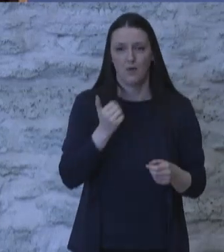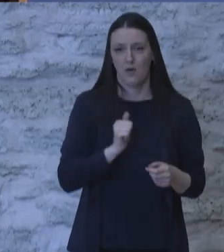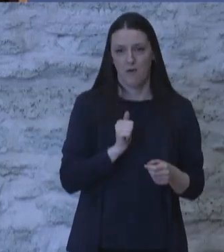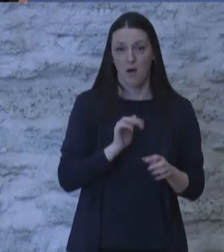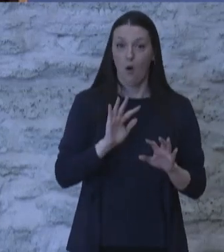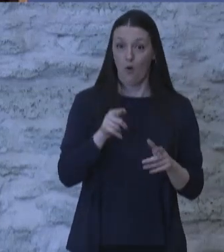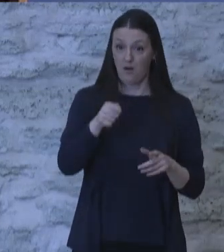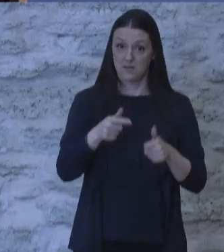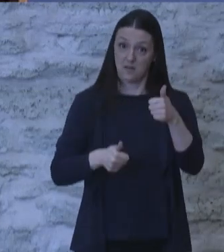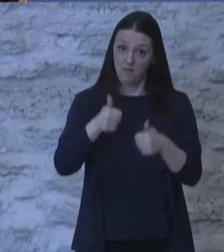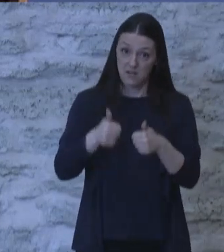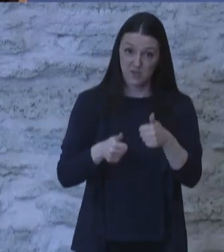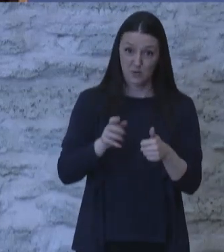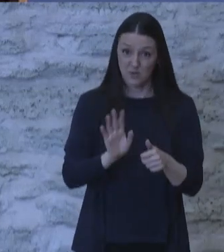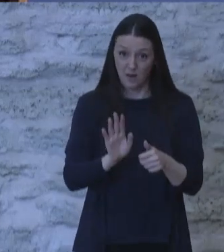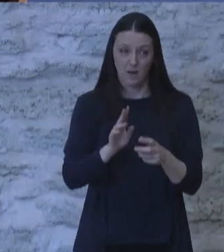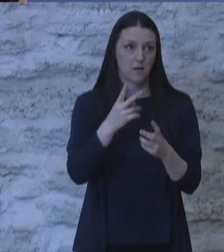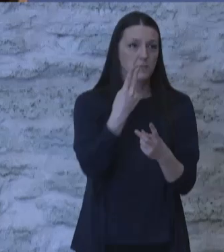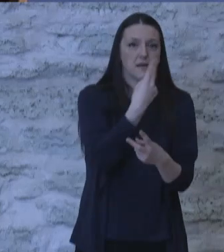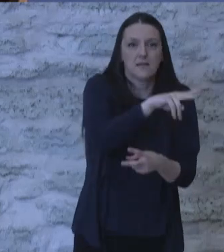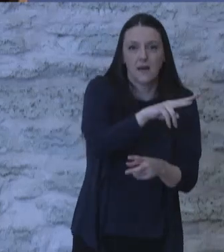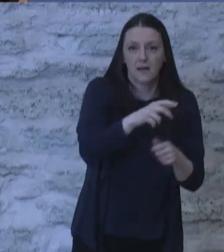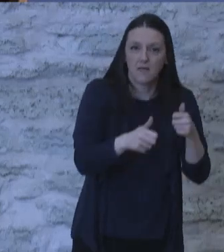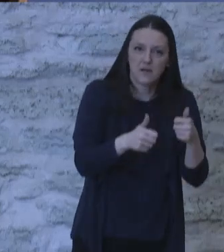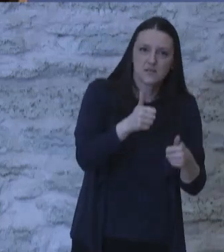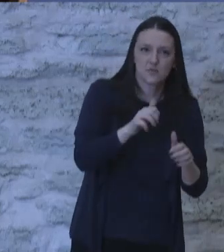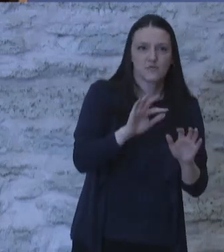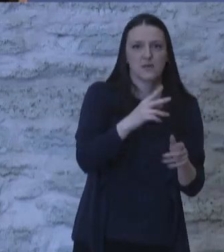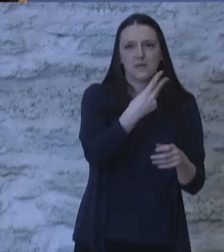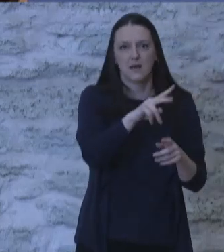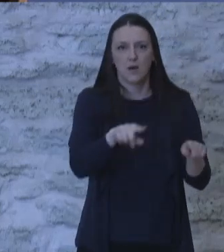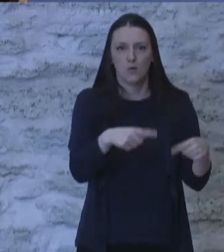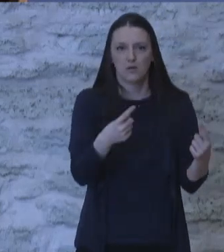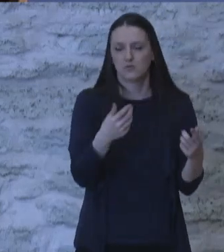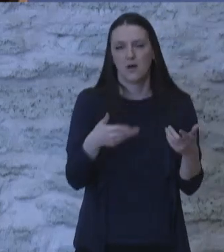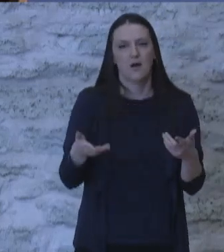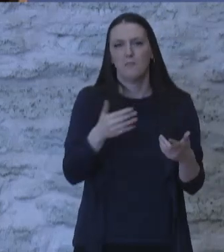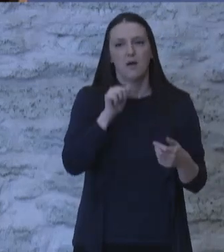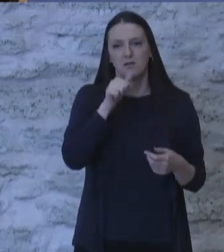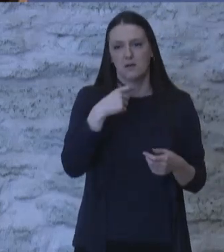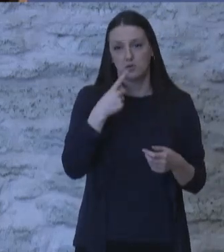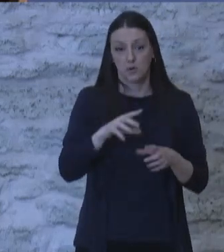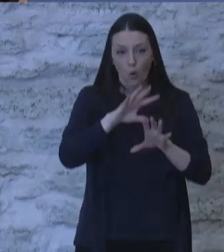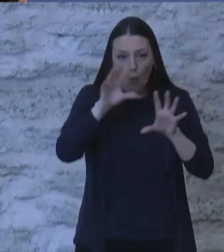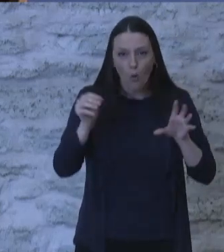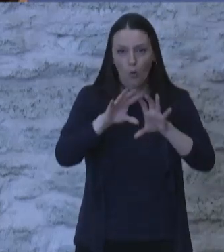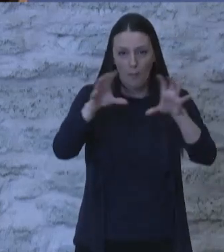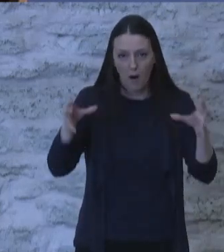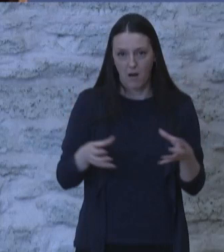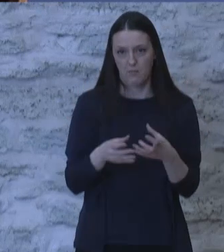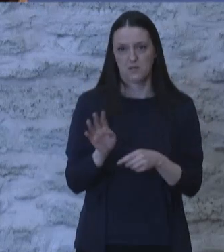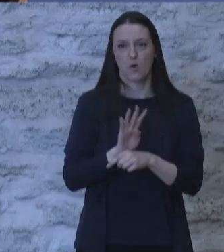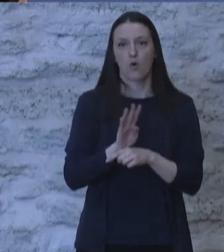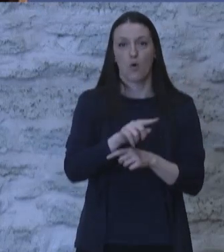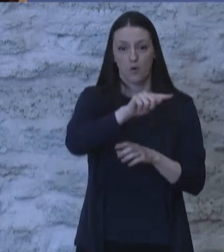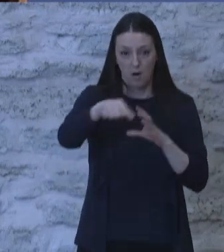olnud või poleks mingit teist asja olnud, noh, vaevalt, et me saaks öelda, et kogu maailmas on koronaviirus või